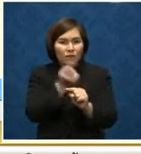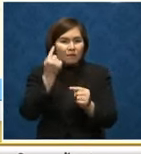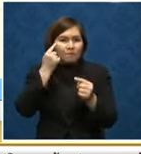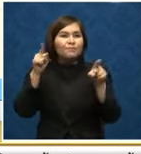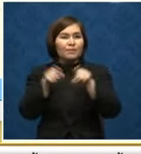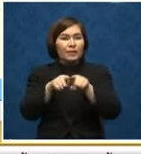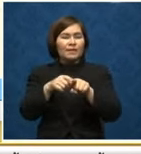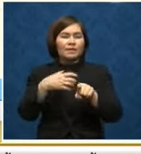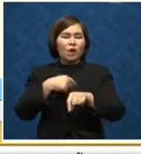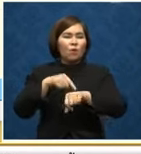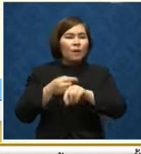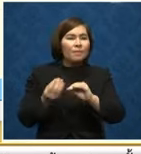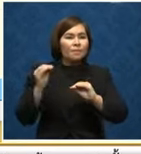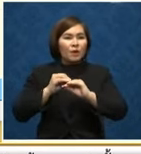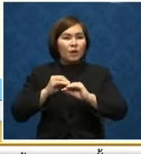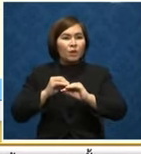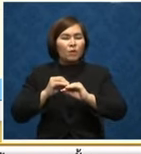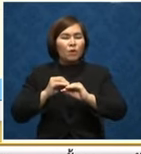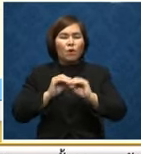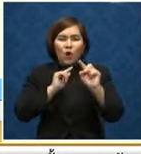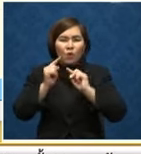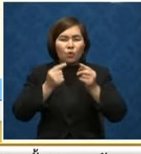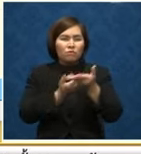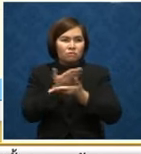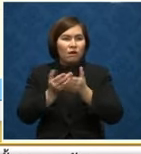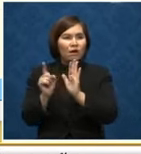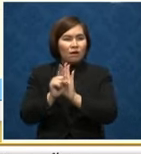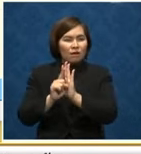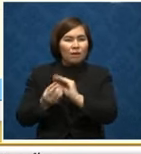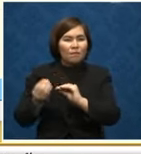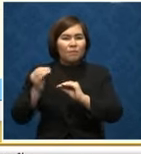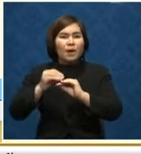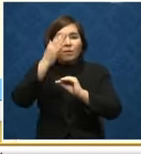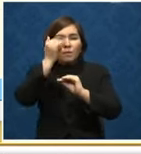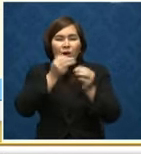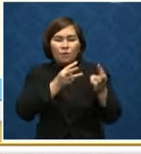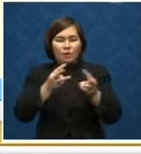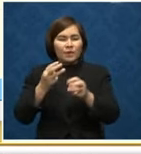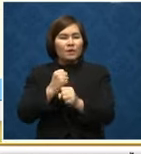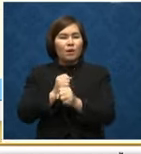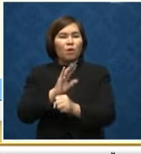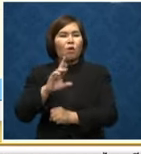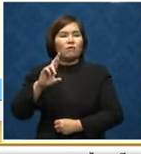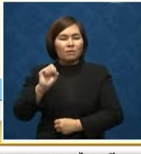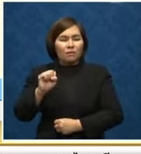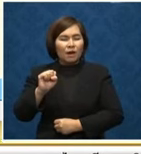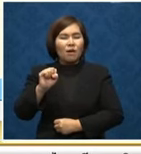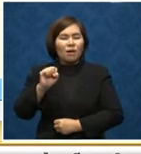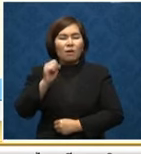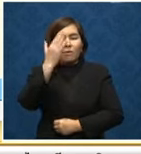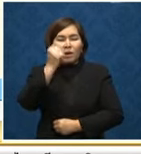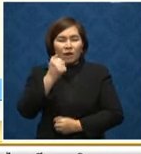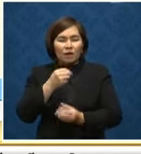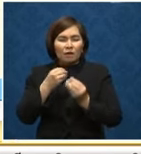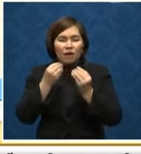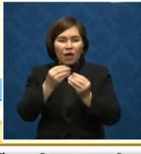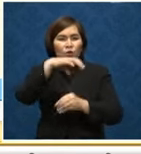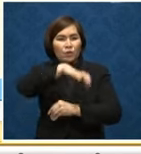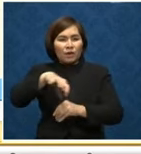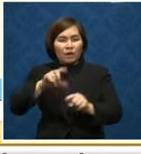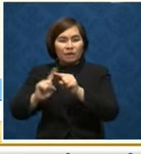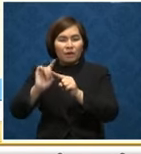เวลาแล้วก็เพิ่มจำนวนของการหารือเพราะว่านี่เป็นกลไกเดียวของสภาที่เราจะสามารถยิงตรงไปยังหน่วยงาน